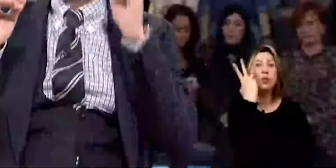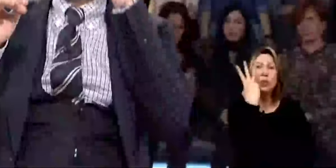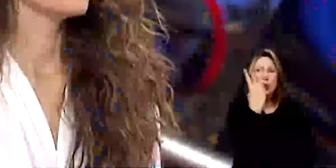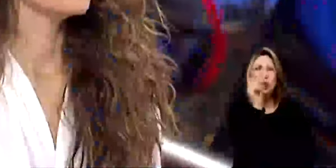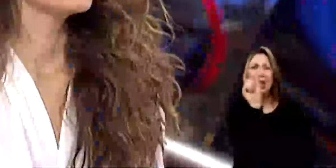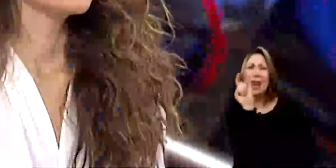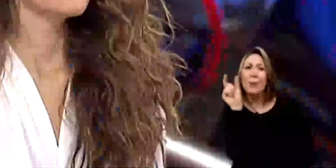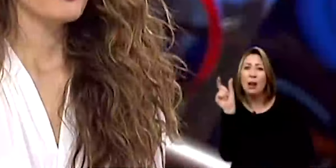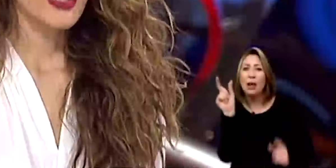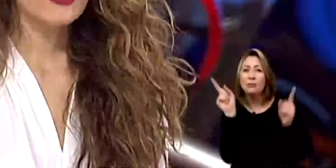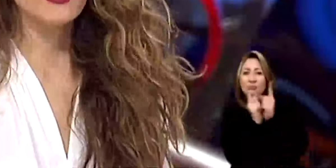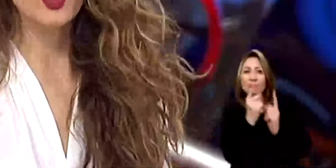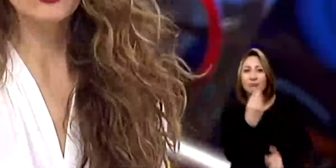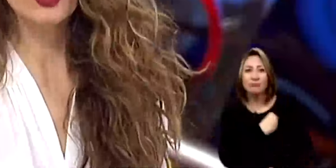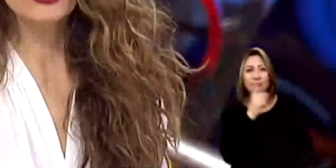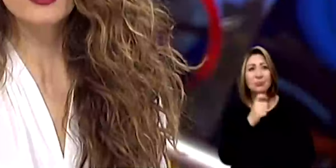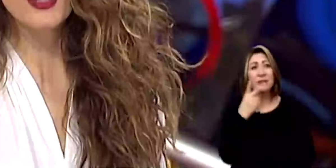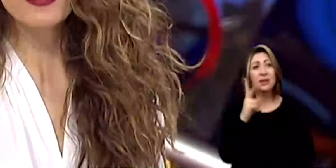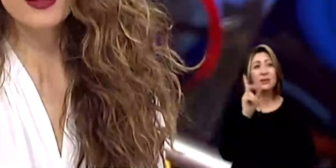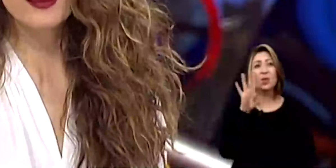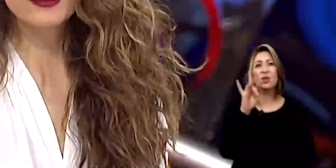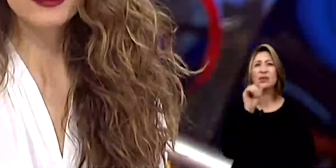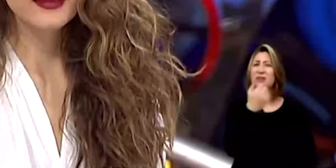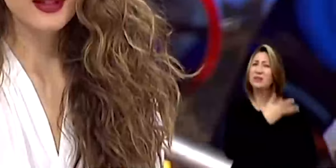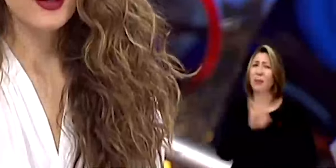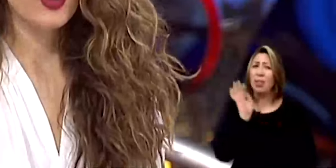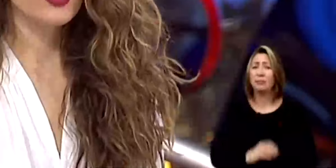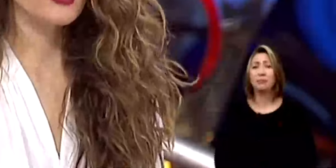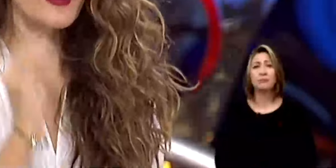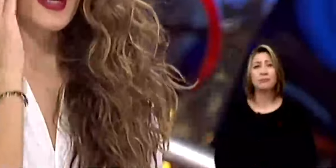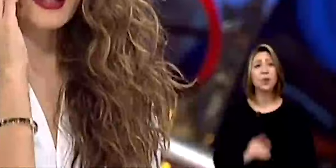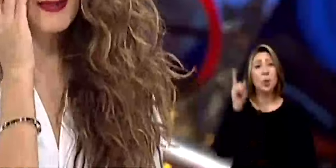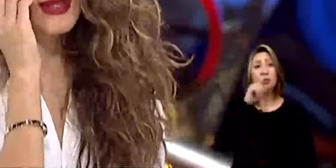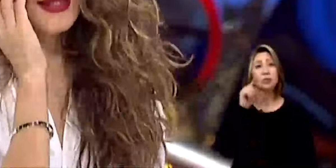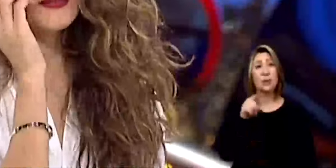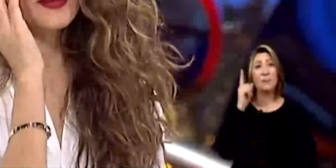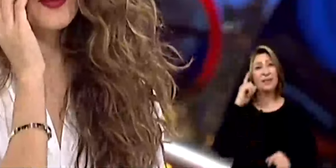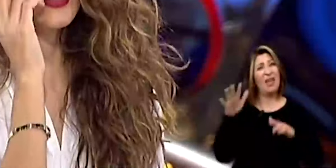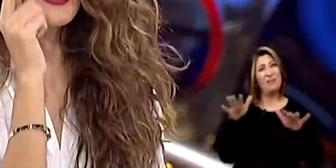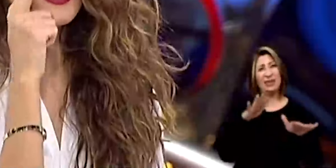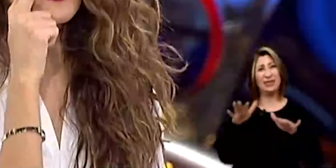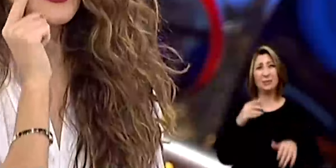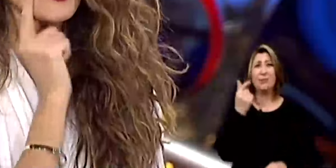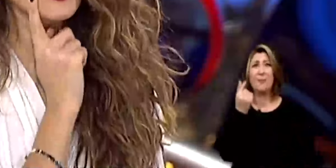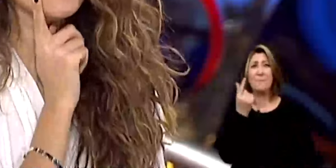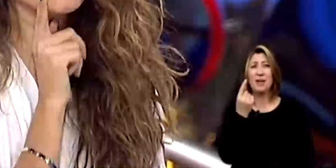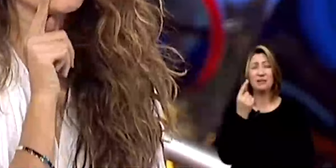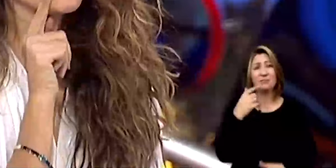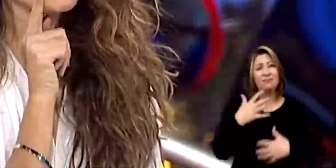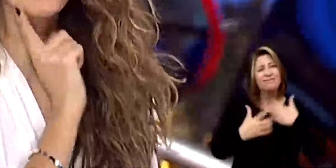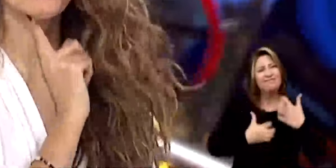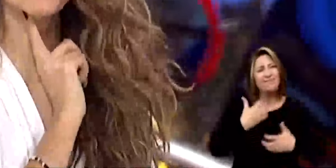özetler misiniz lütfen? Ben 2014'ü hiç sevmedim. O yüzden biraz depresif, biraz